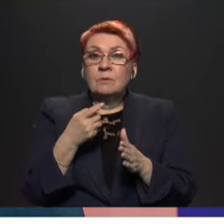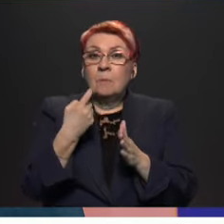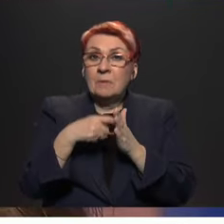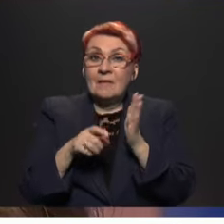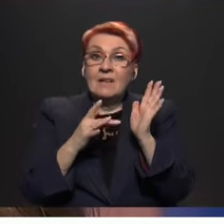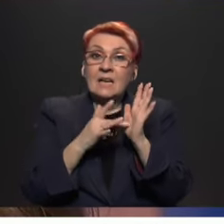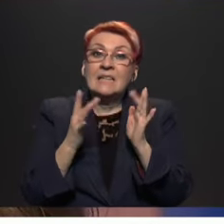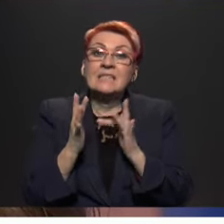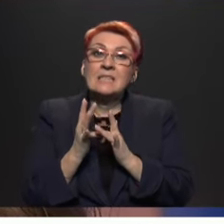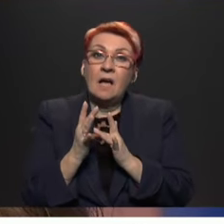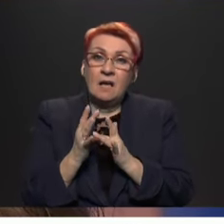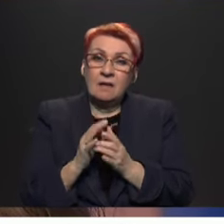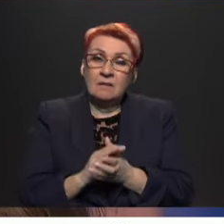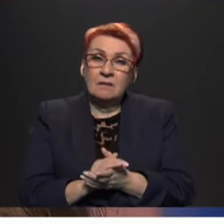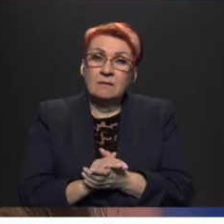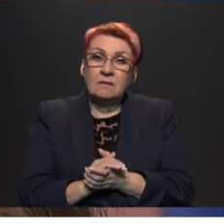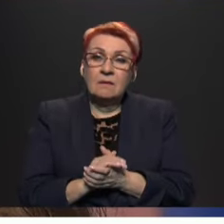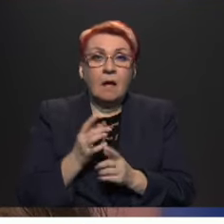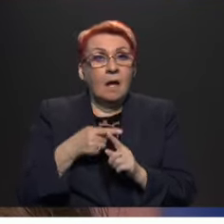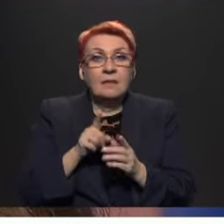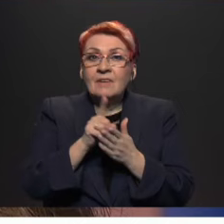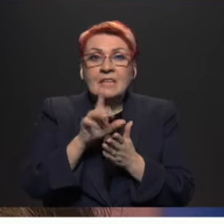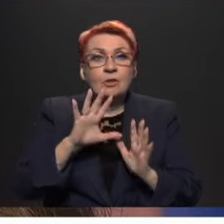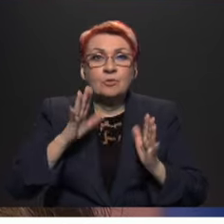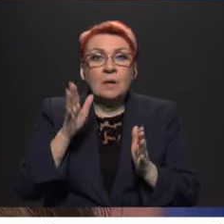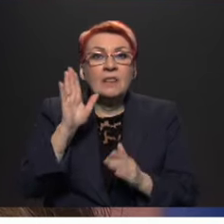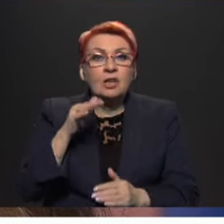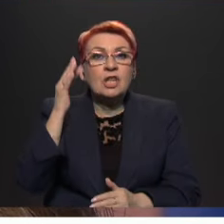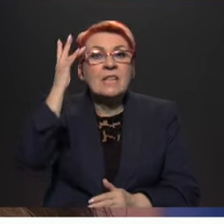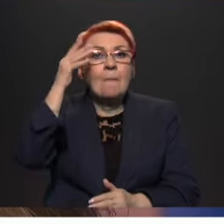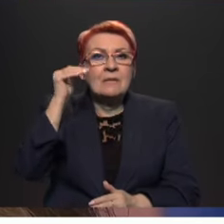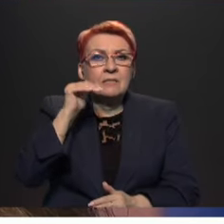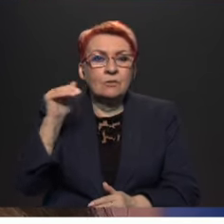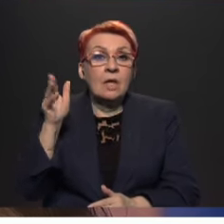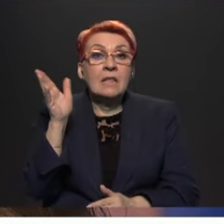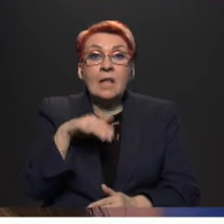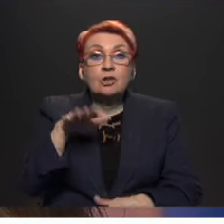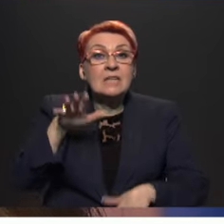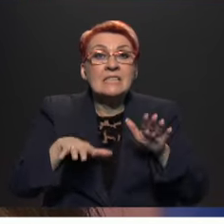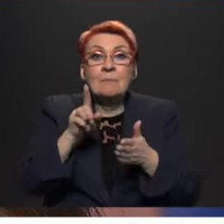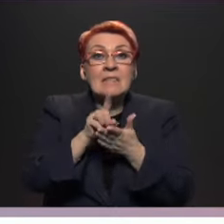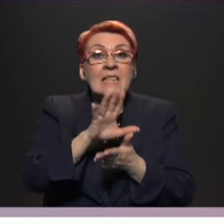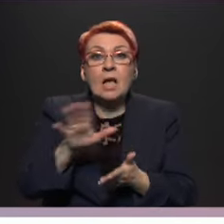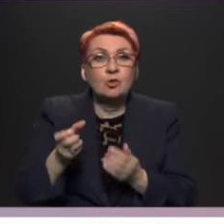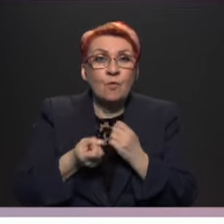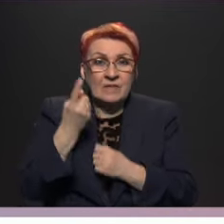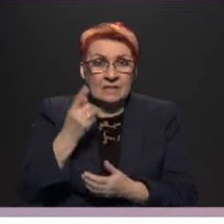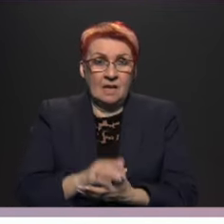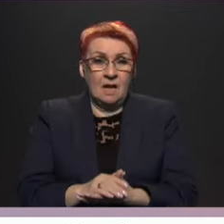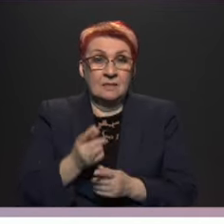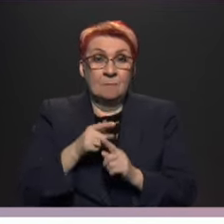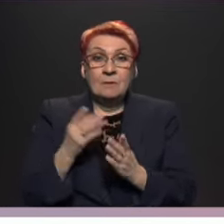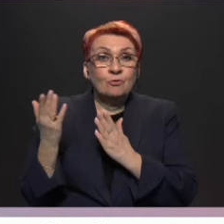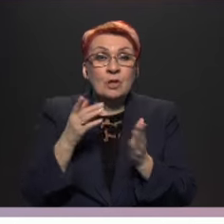Христа. А этого не должно произойти даже на мысленном уровне, даже сомнений не должно возникать. Поэтому,